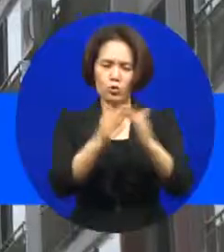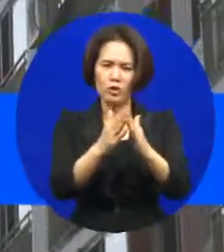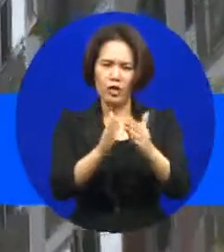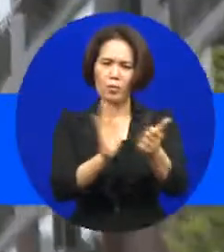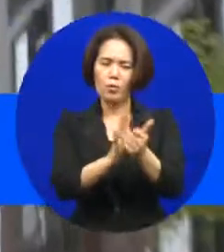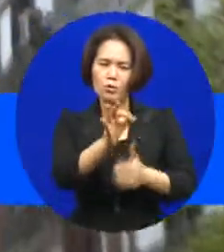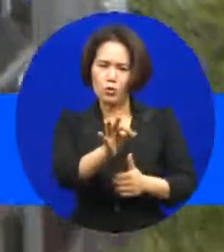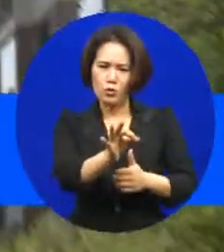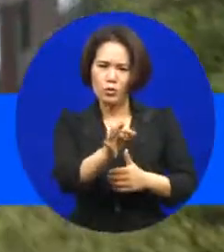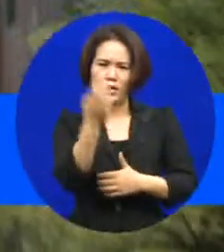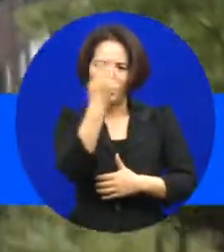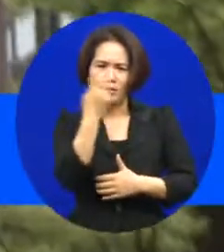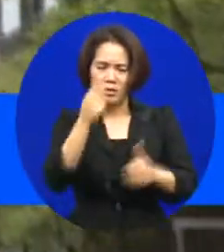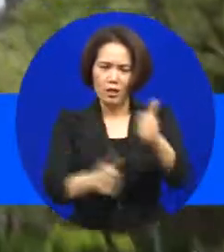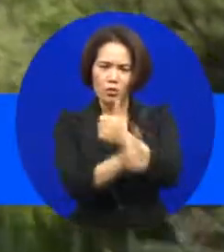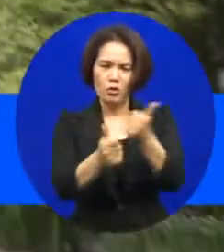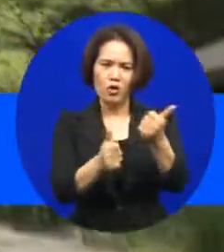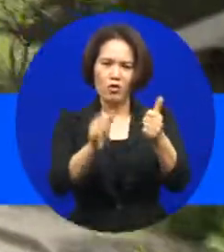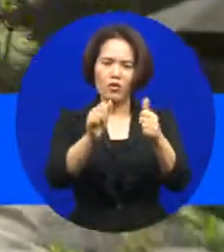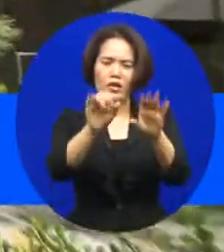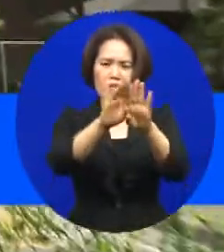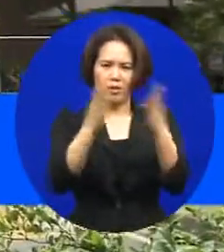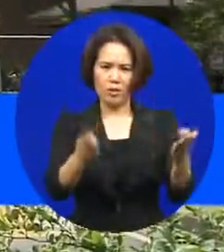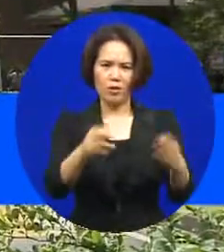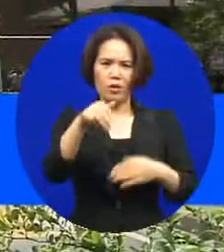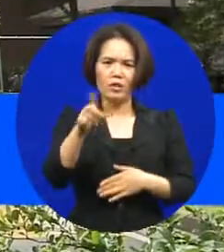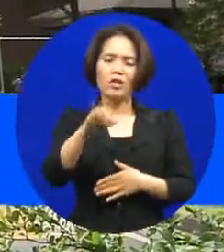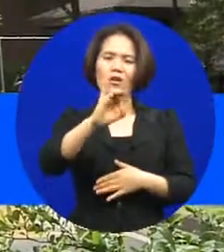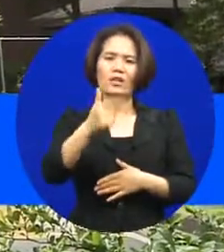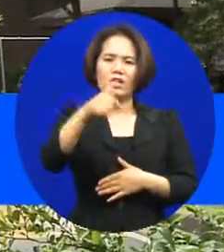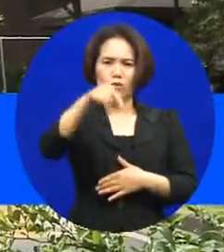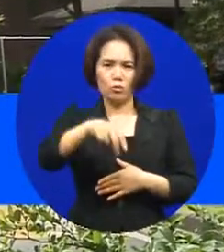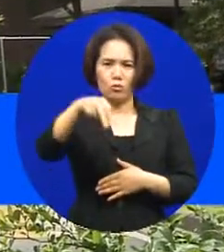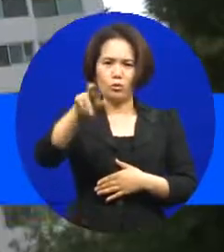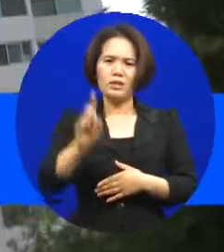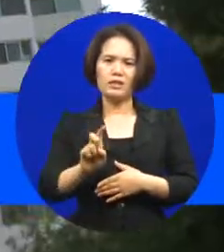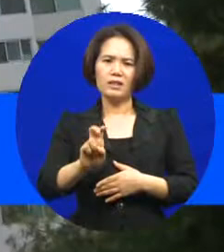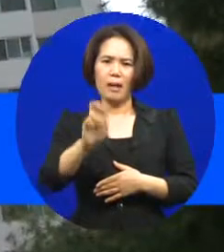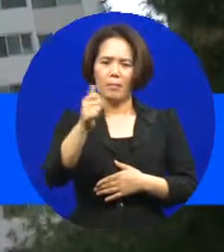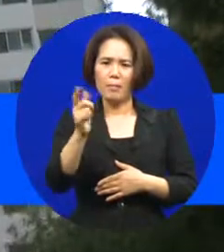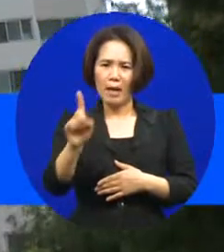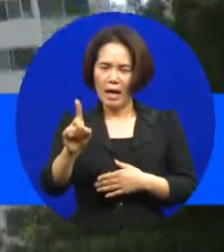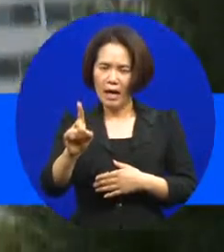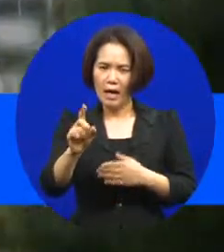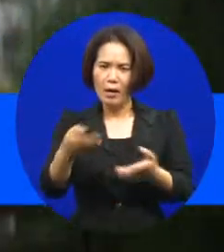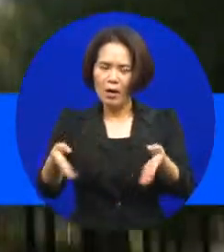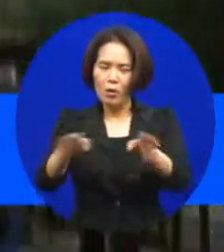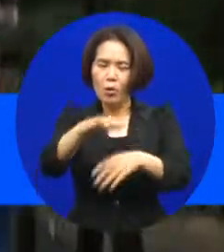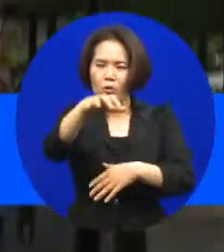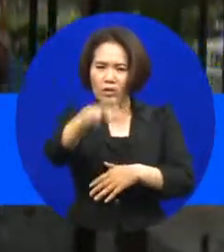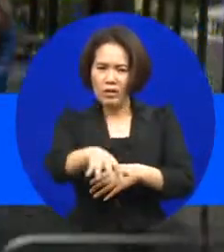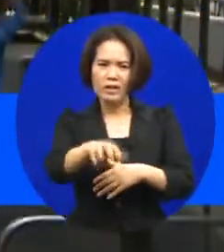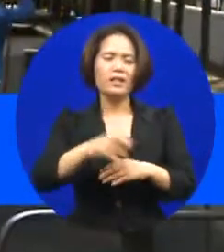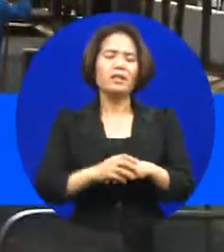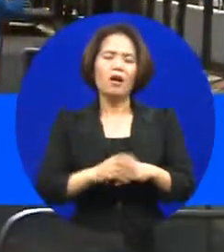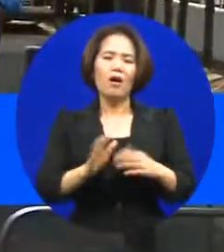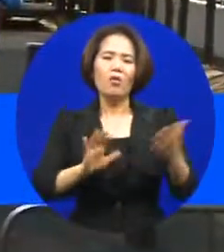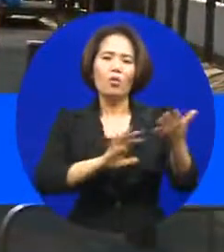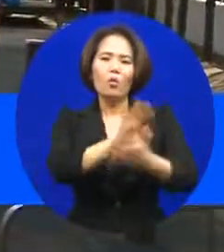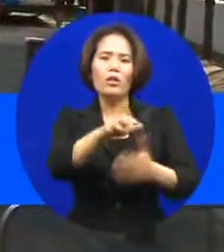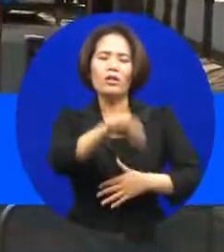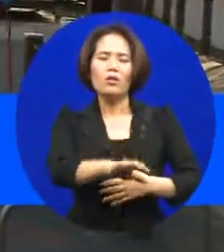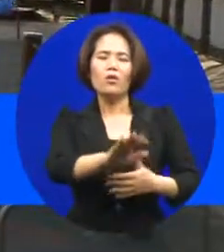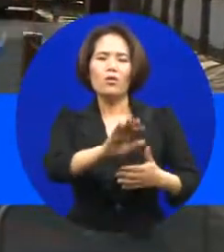공동주택 보조금 지원심사위원회를 개최해 처인구 사마멘션 등 31개 단지를 지원 대상으로 선정한 시는 어린이